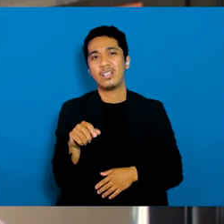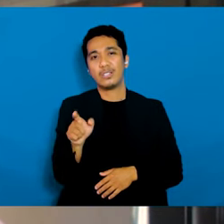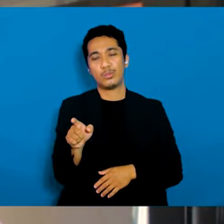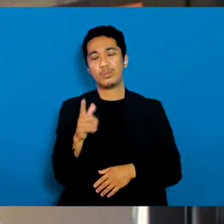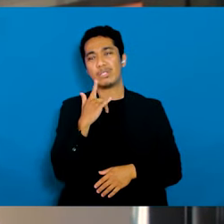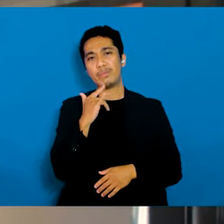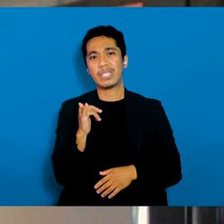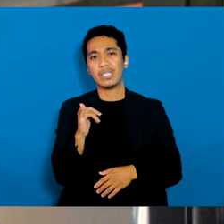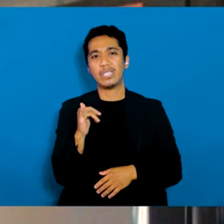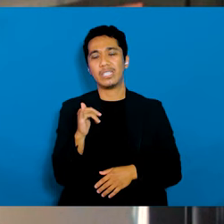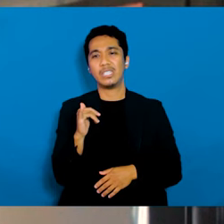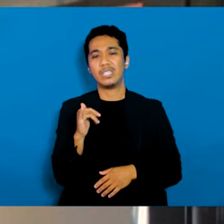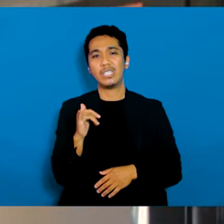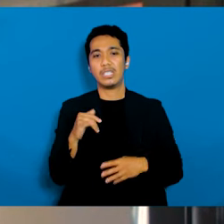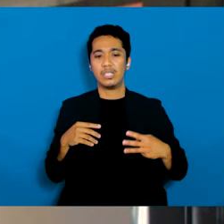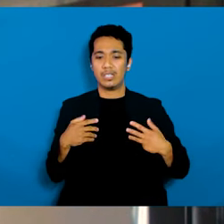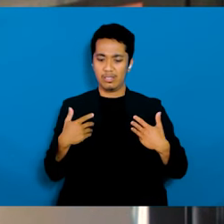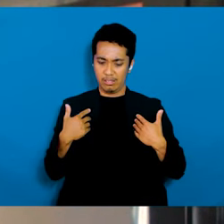itu